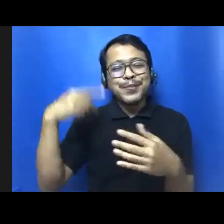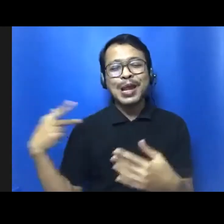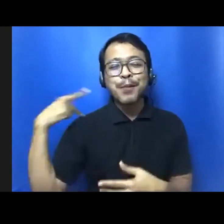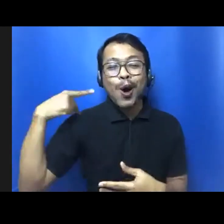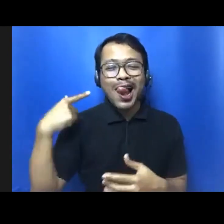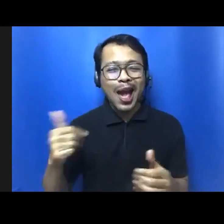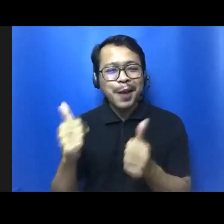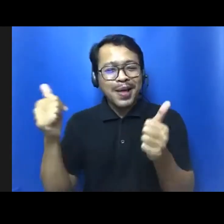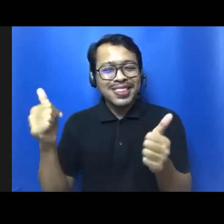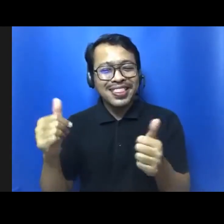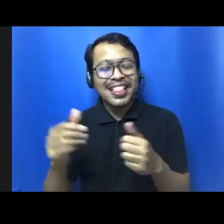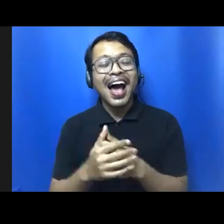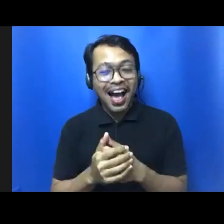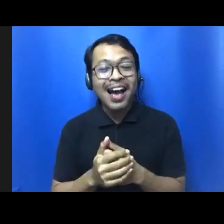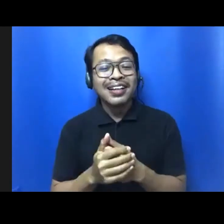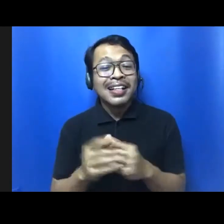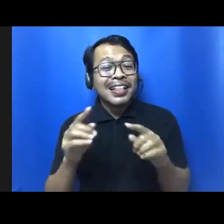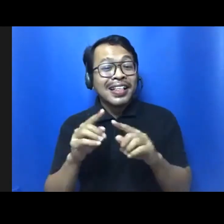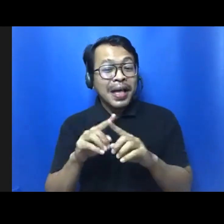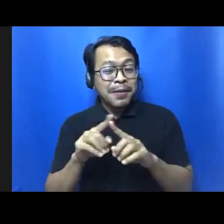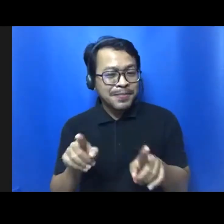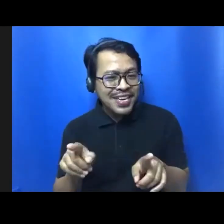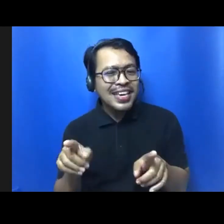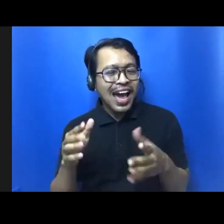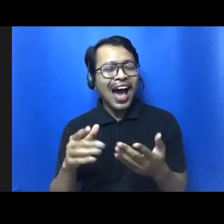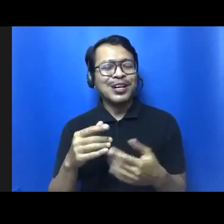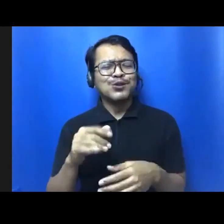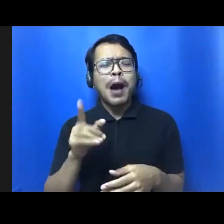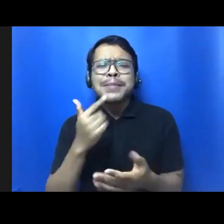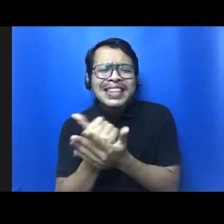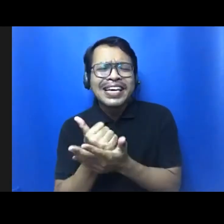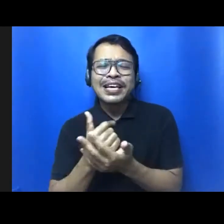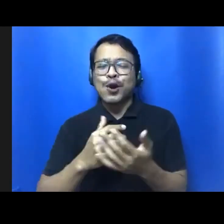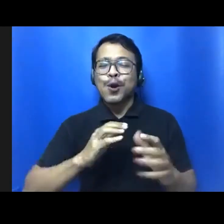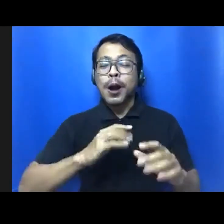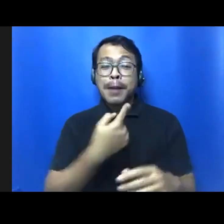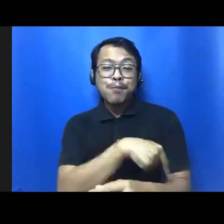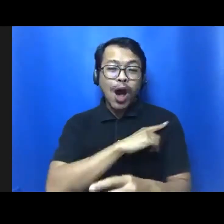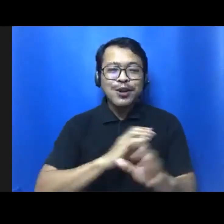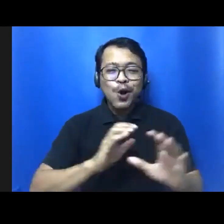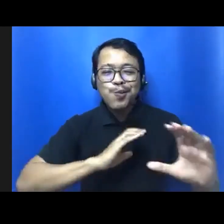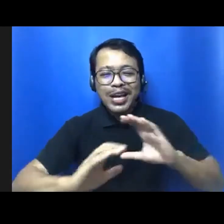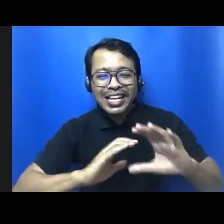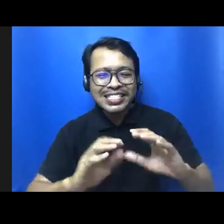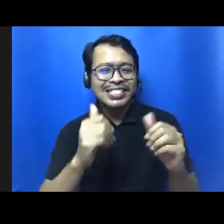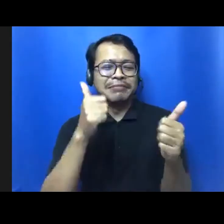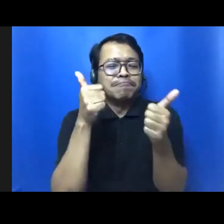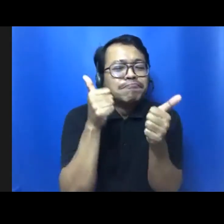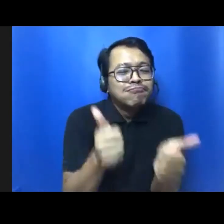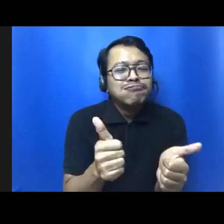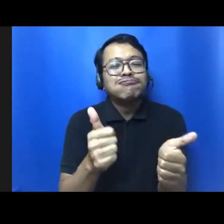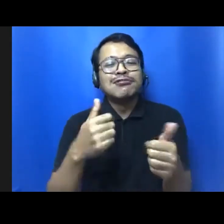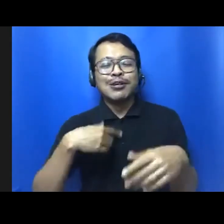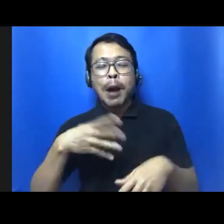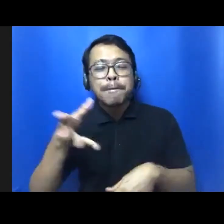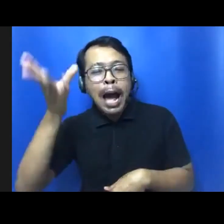Tetapi harus didasari dengan kemampuan komunikasi yang baik, penguasaan teknologi yang baik, gitu ya, tadi